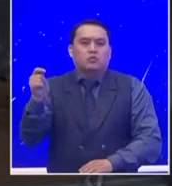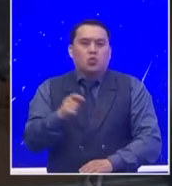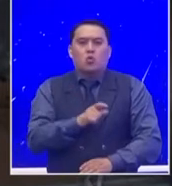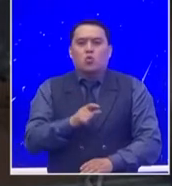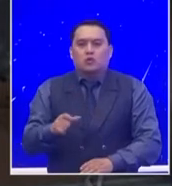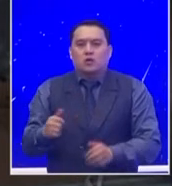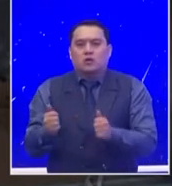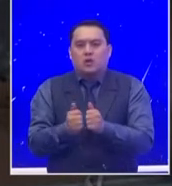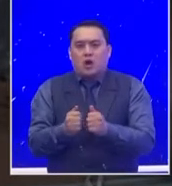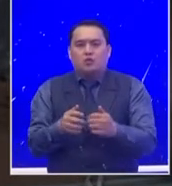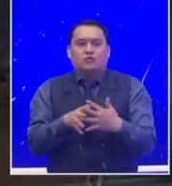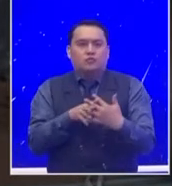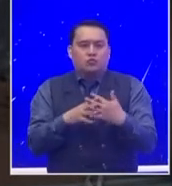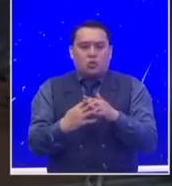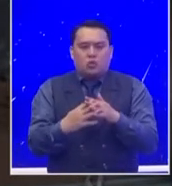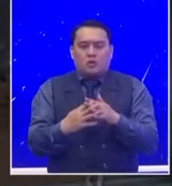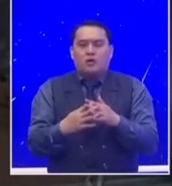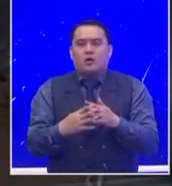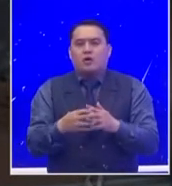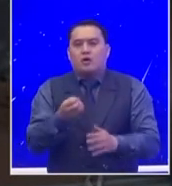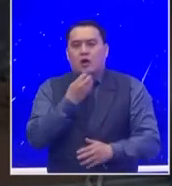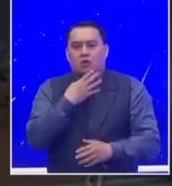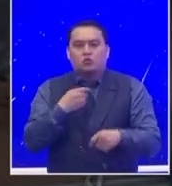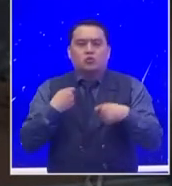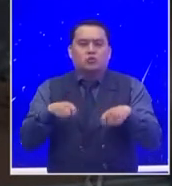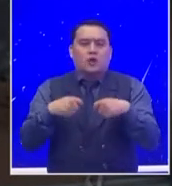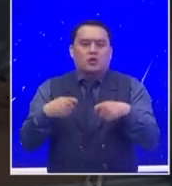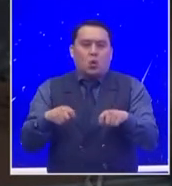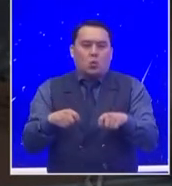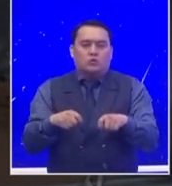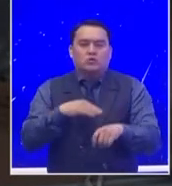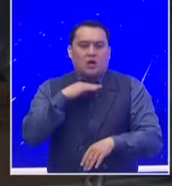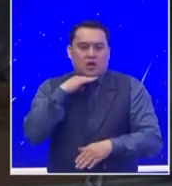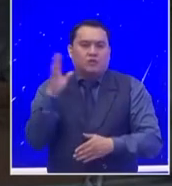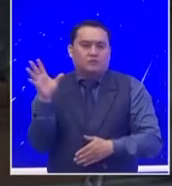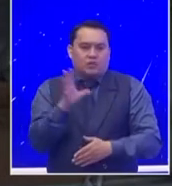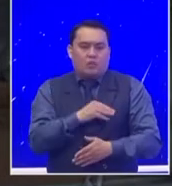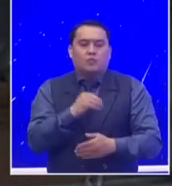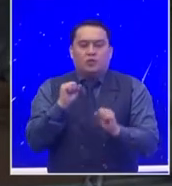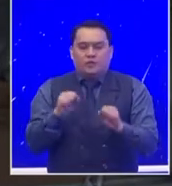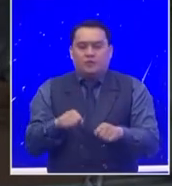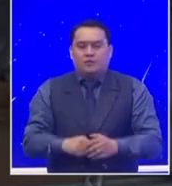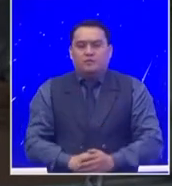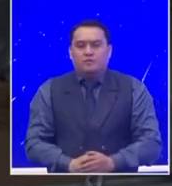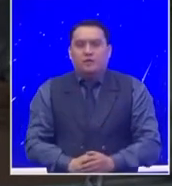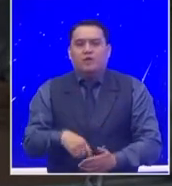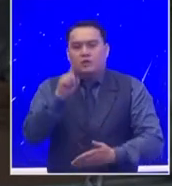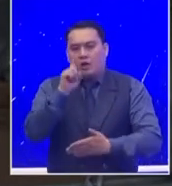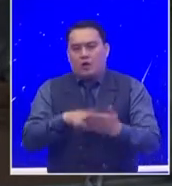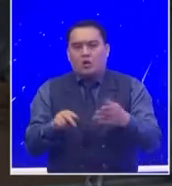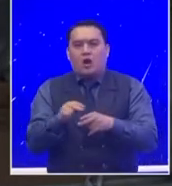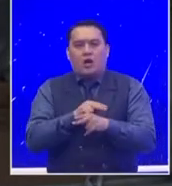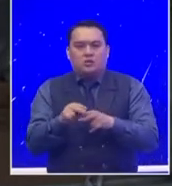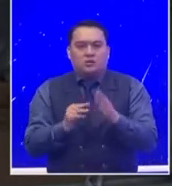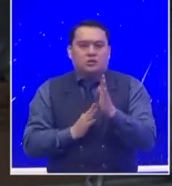из близлежащих населенных пунктов. Очень хорошо берут. Товара достаточно. Приходите, покупайте. Надеюсь, эта